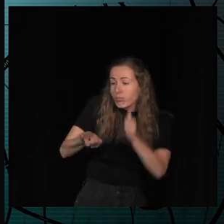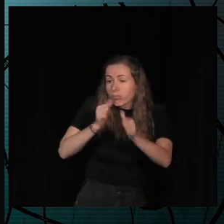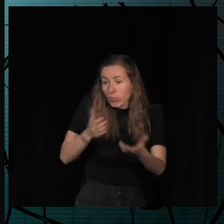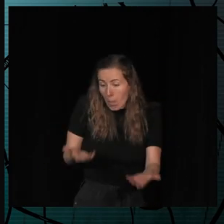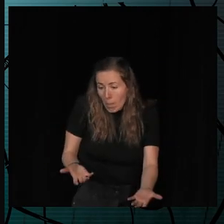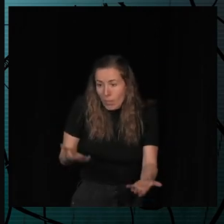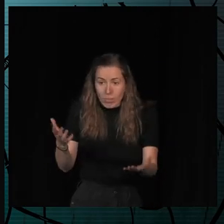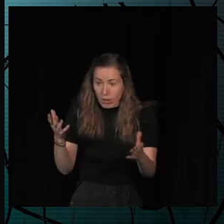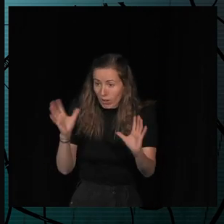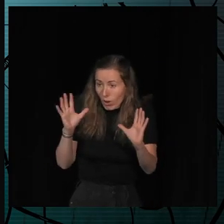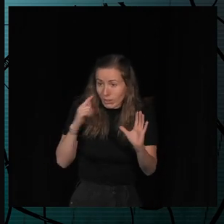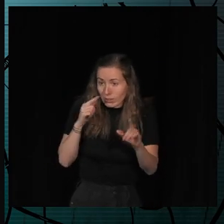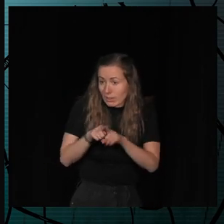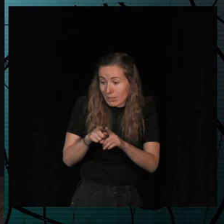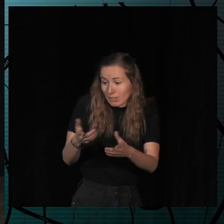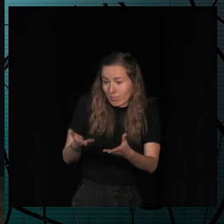même la la plus